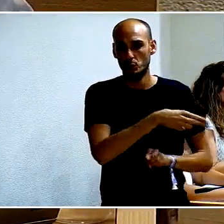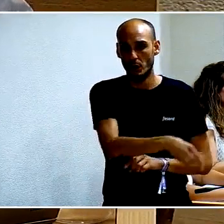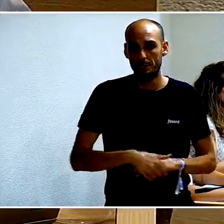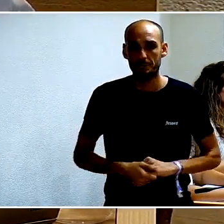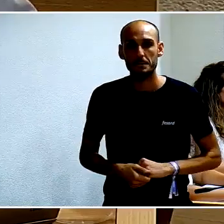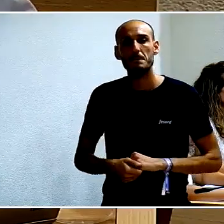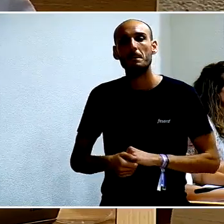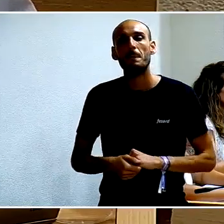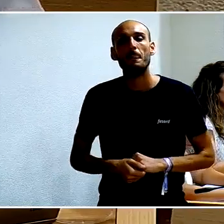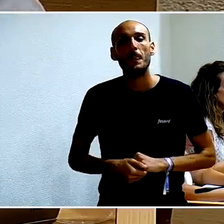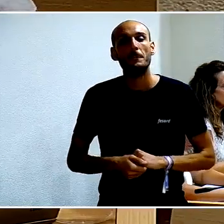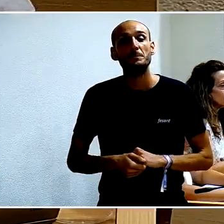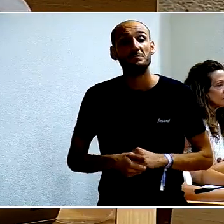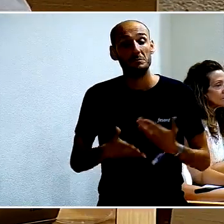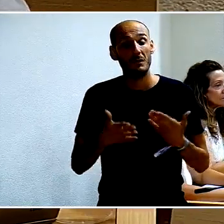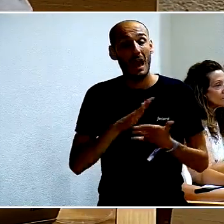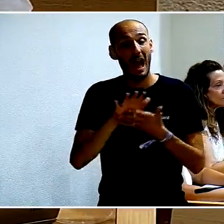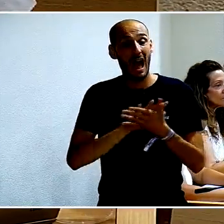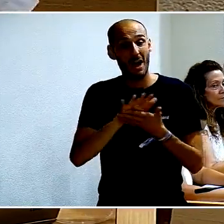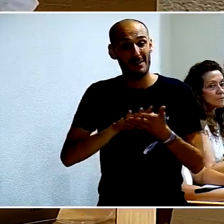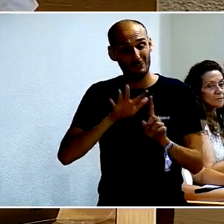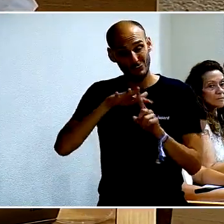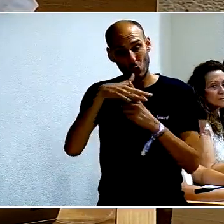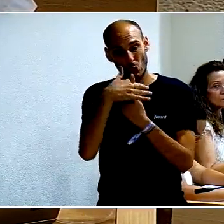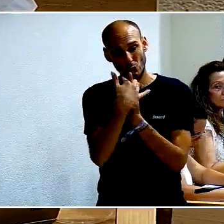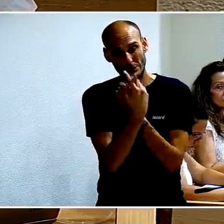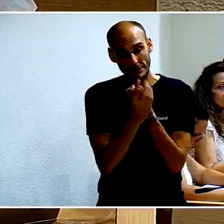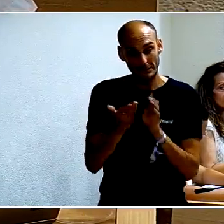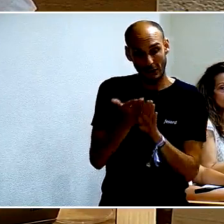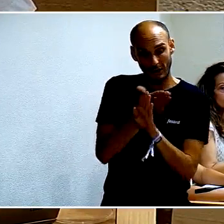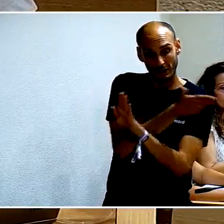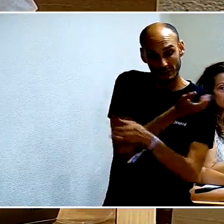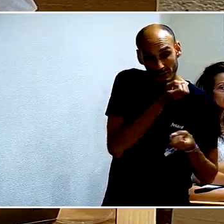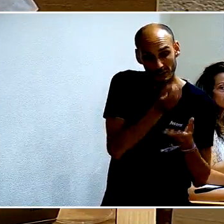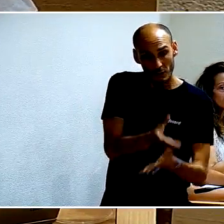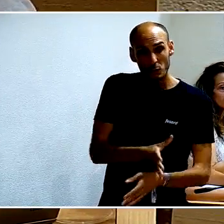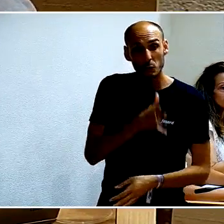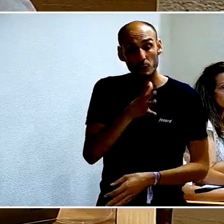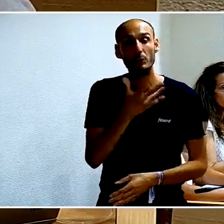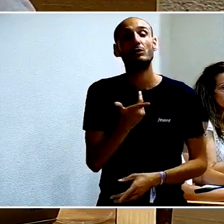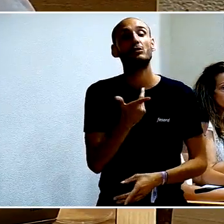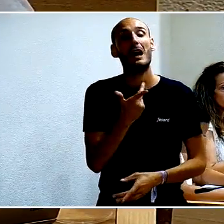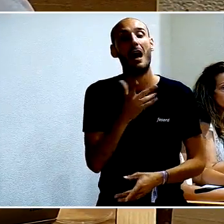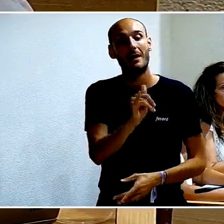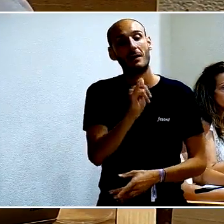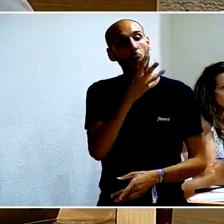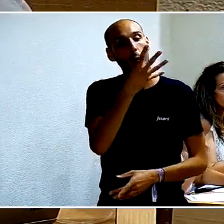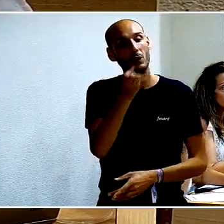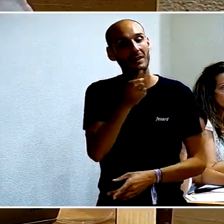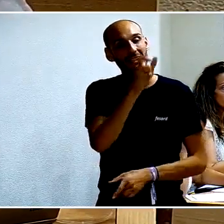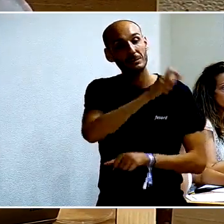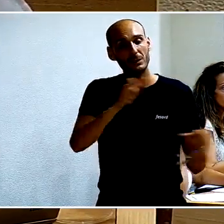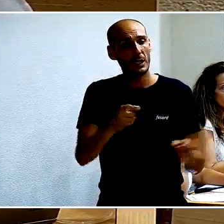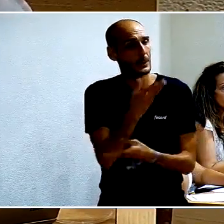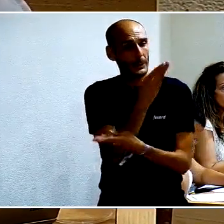Estem parlant, estem contextualitzat que n'hi ha 400 persones desaparegudes.